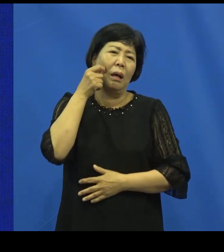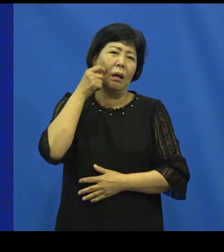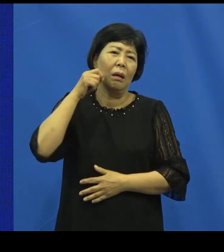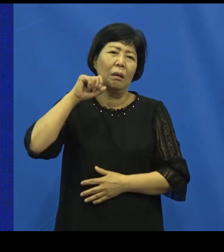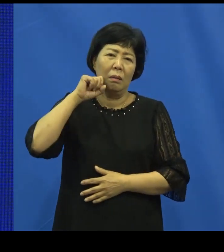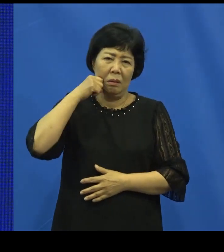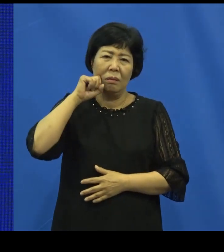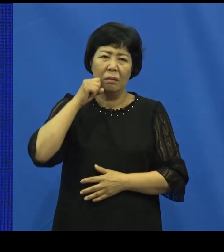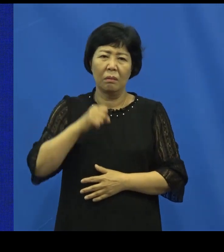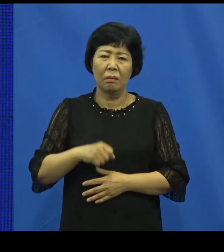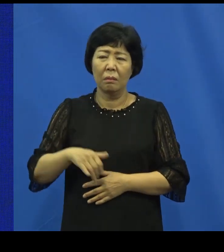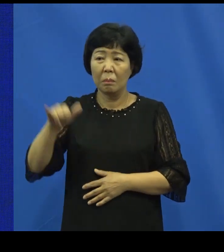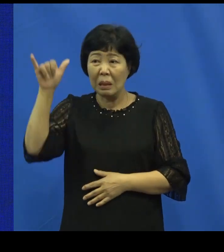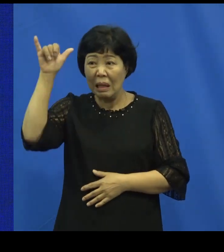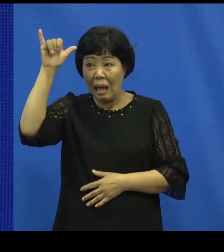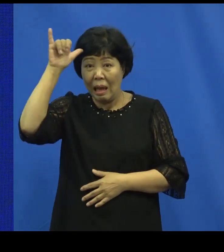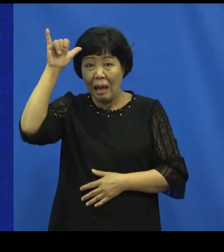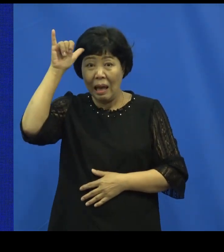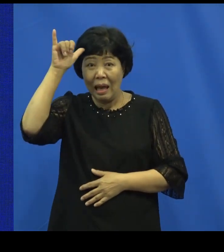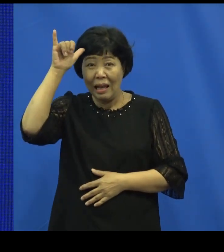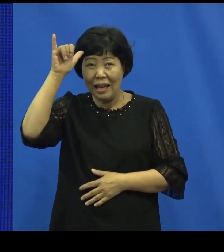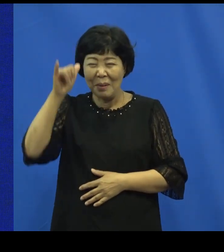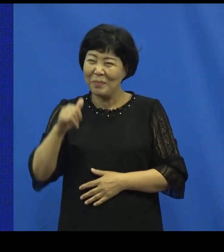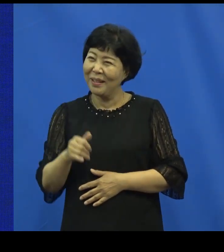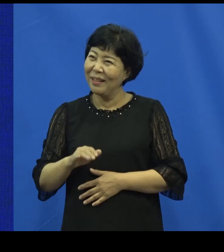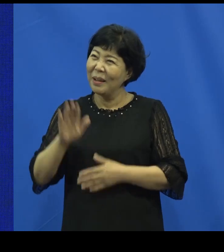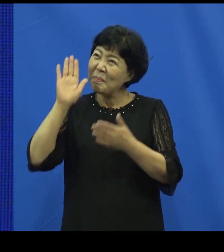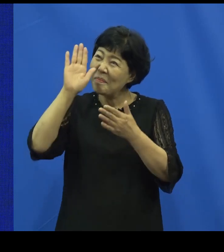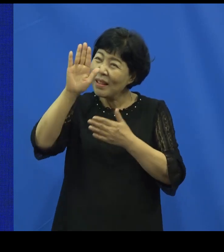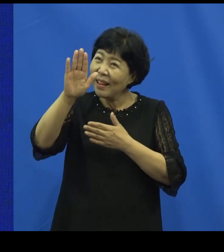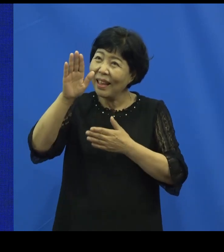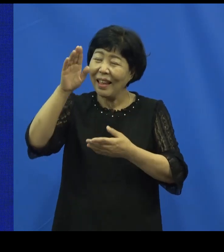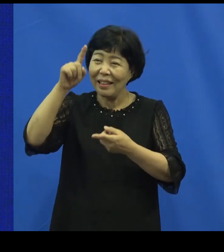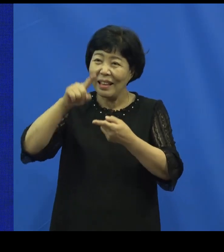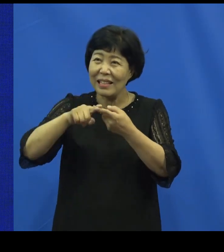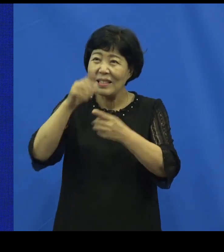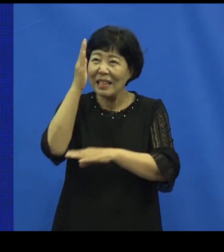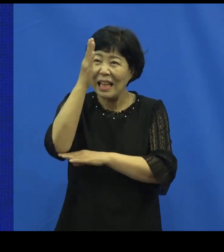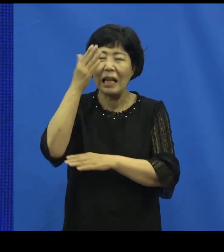없어요. 우리는 AI가 미래를 많이 예측하겠지만